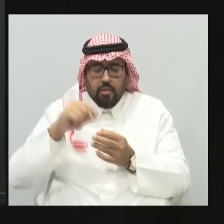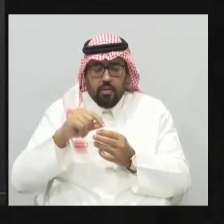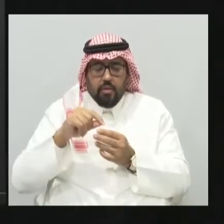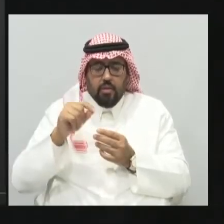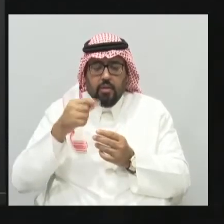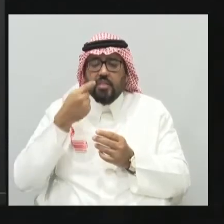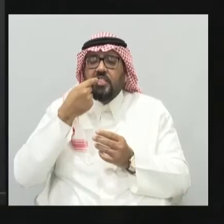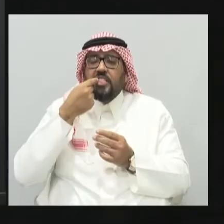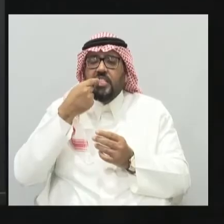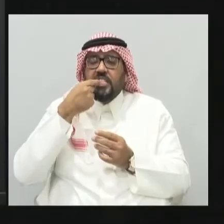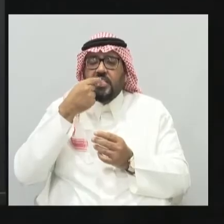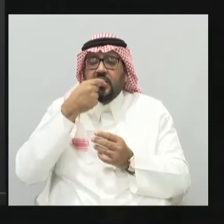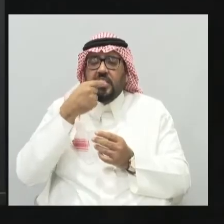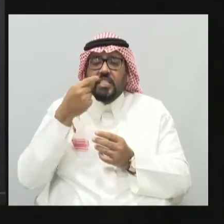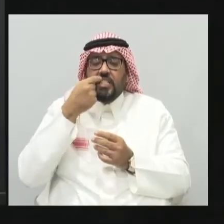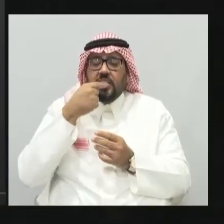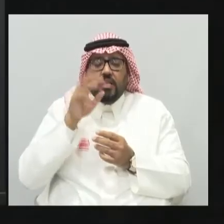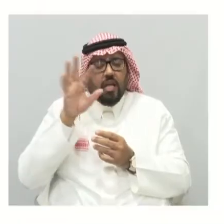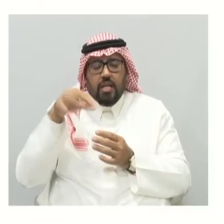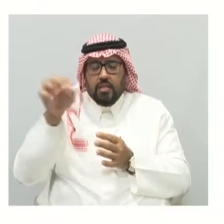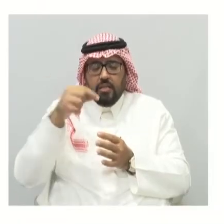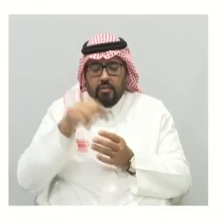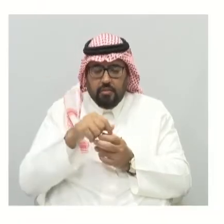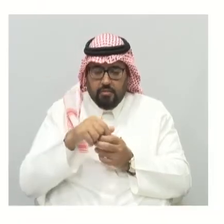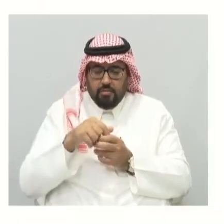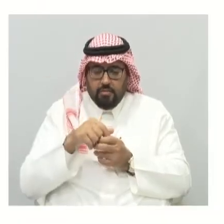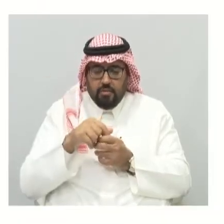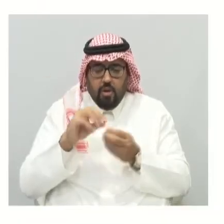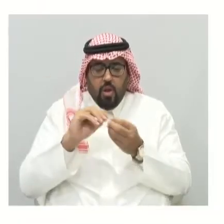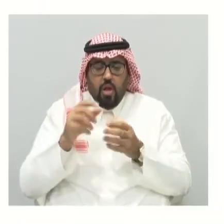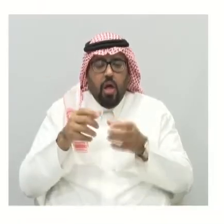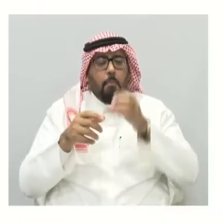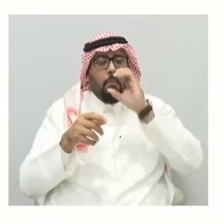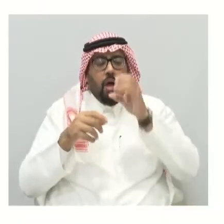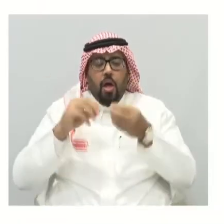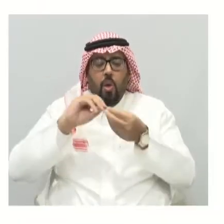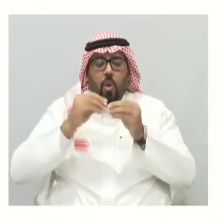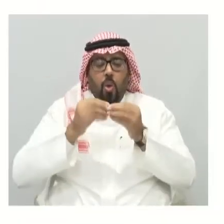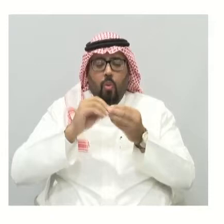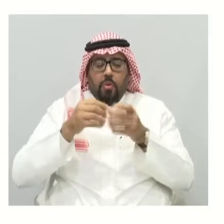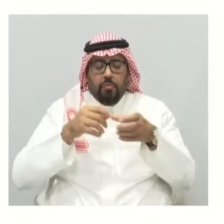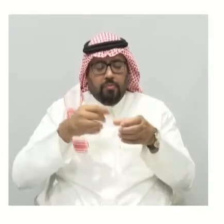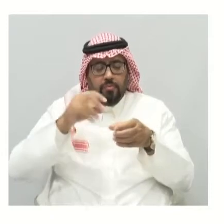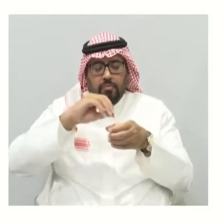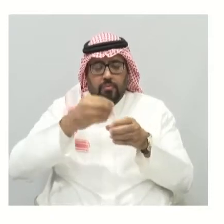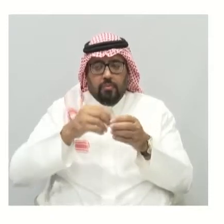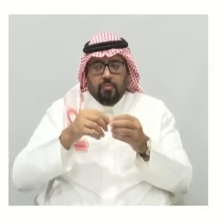عود اسنان او اي قطاع عندي طيب وعندي ماء ملون